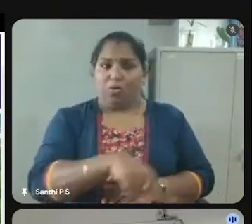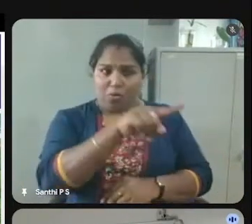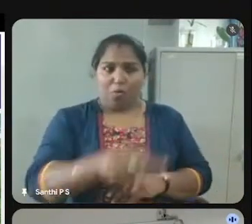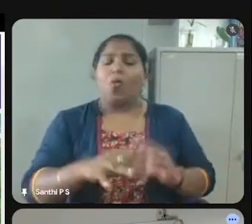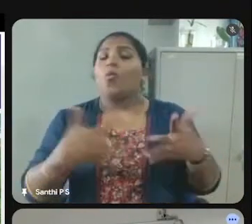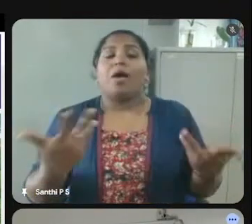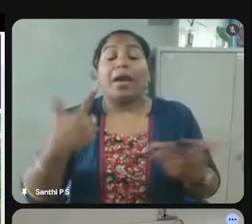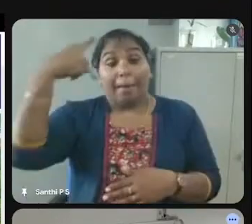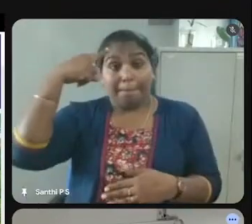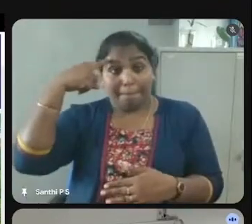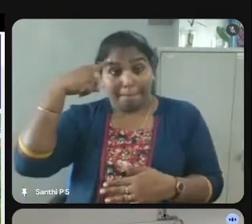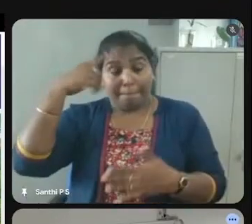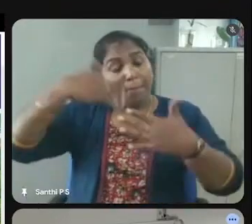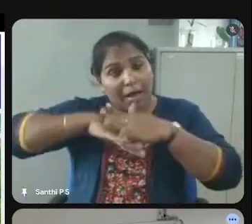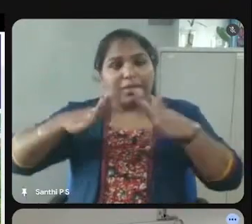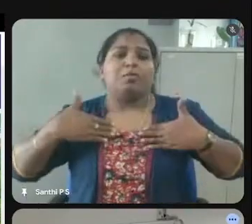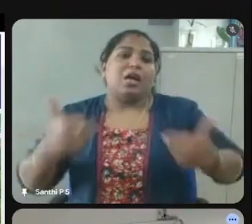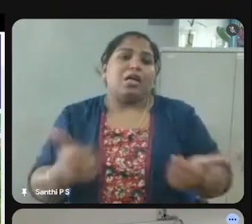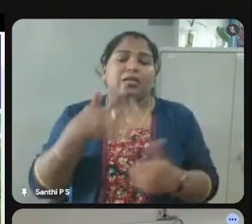മാനസികാരോഗ്യത്തിന്റെ പ്രാധാന്യം.